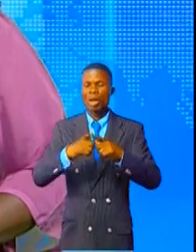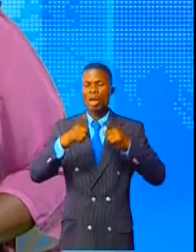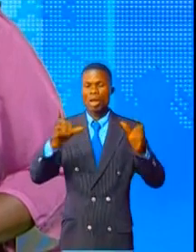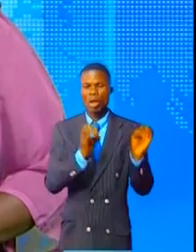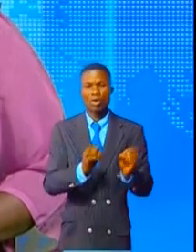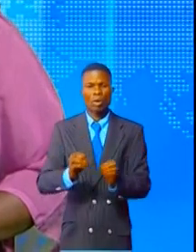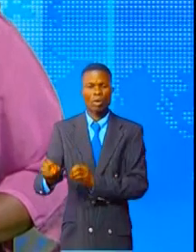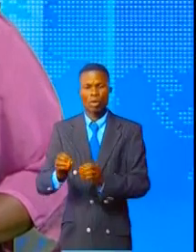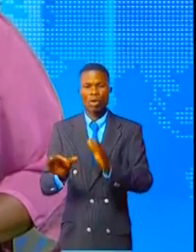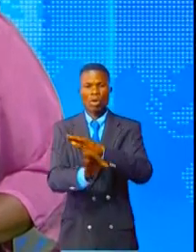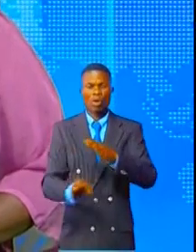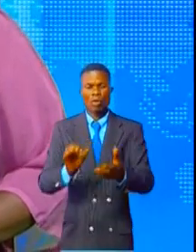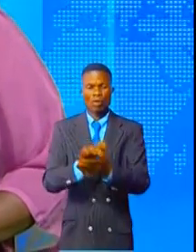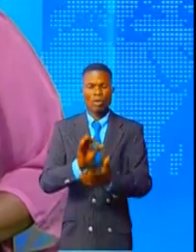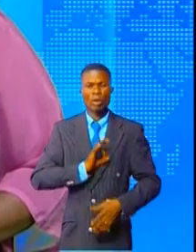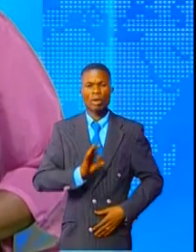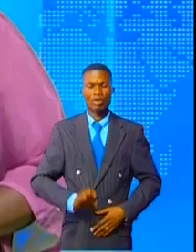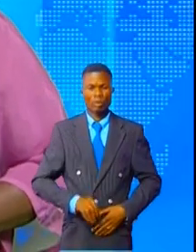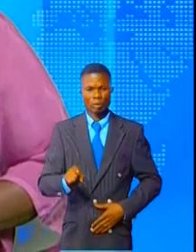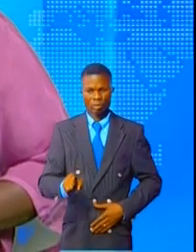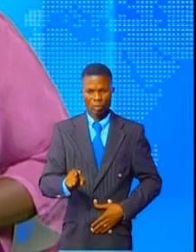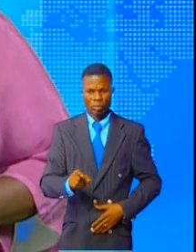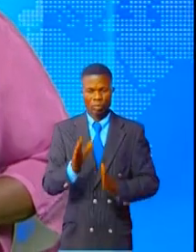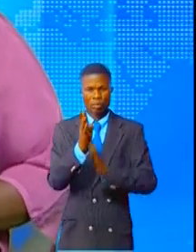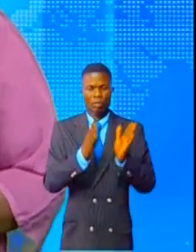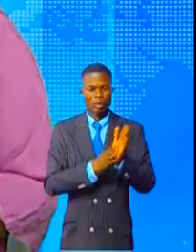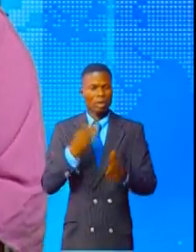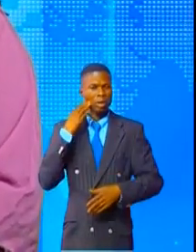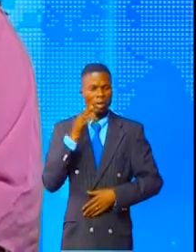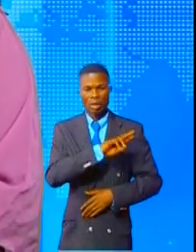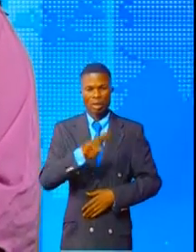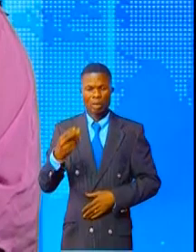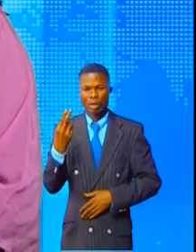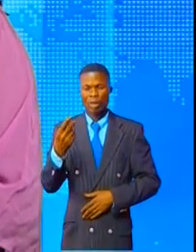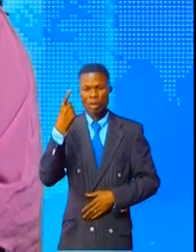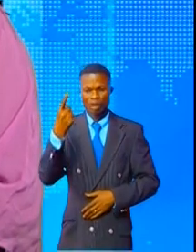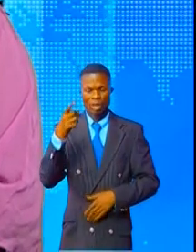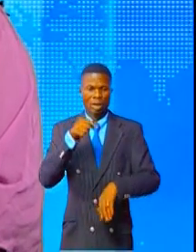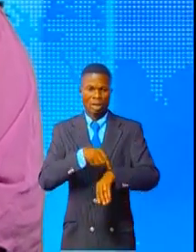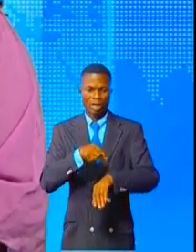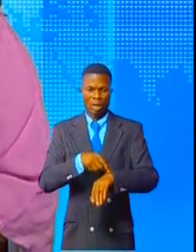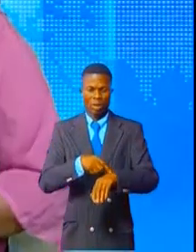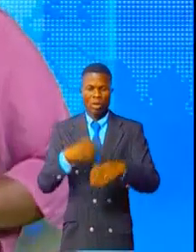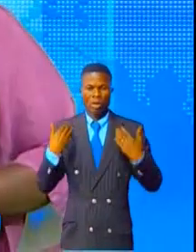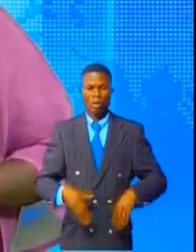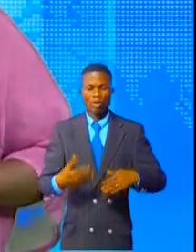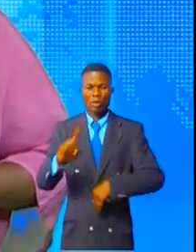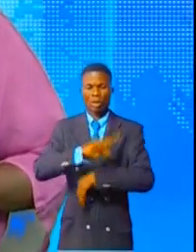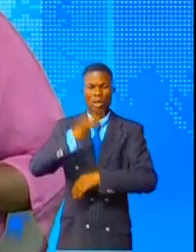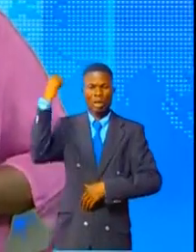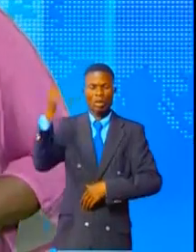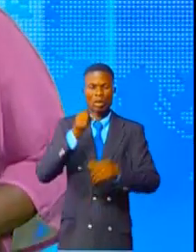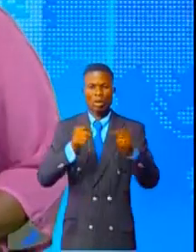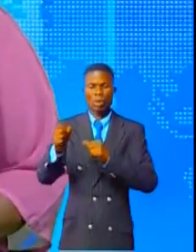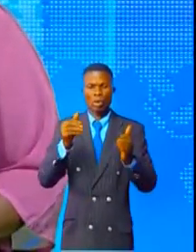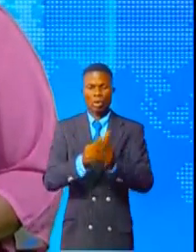organisée par la fondation deniz gnac et rouler 19 juin 2021 date de la célébration de la journée mondiale de lutte